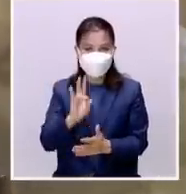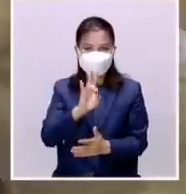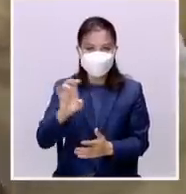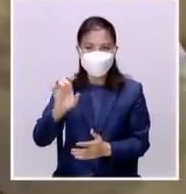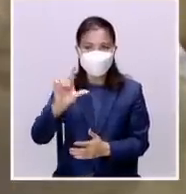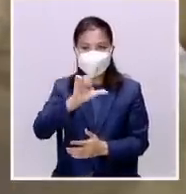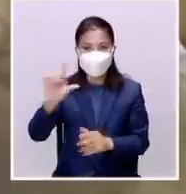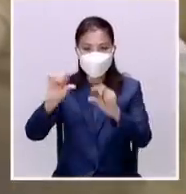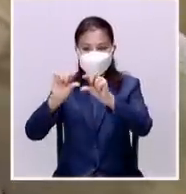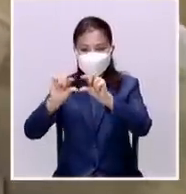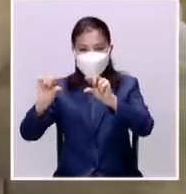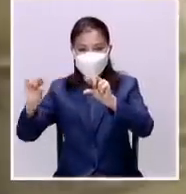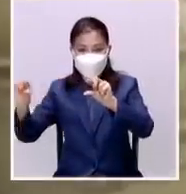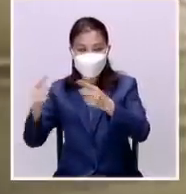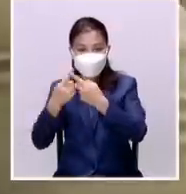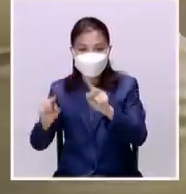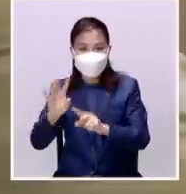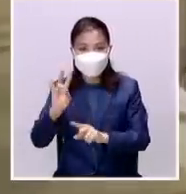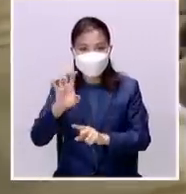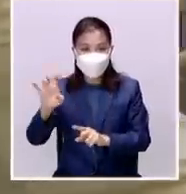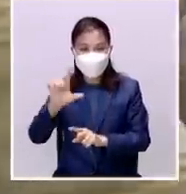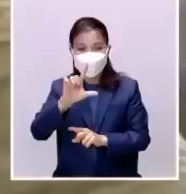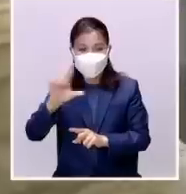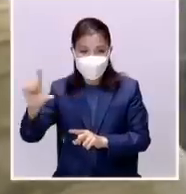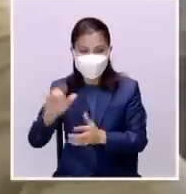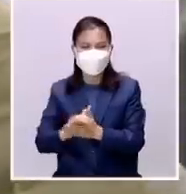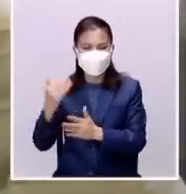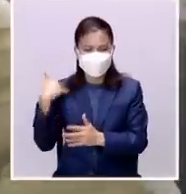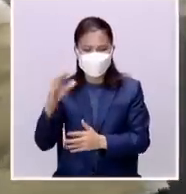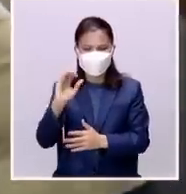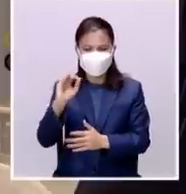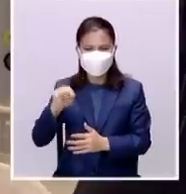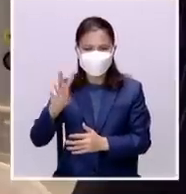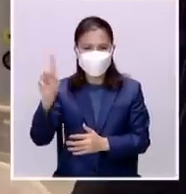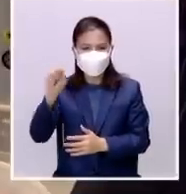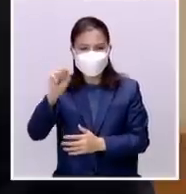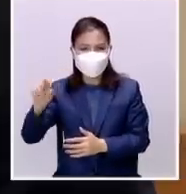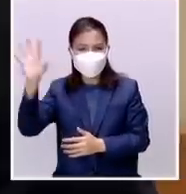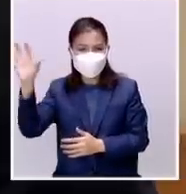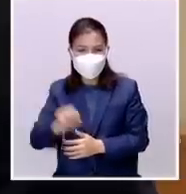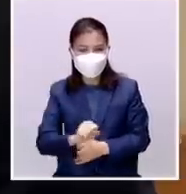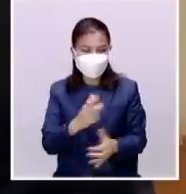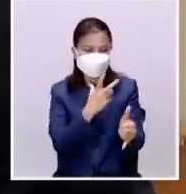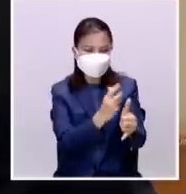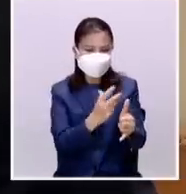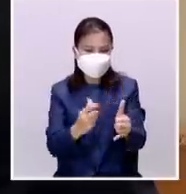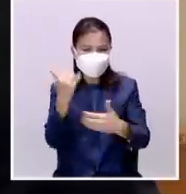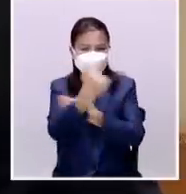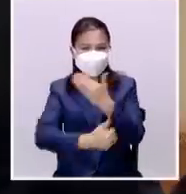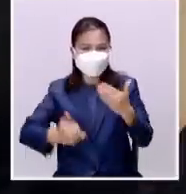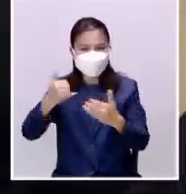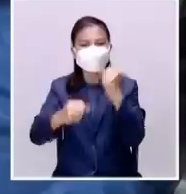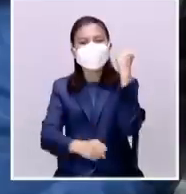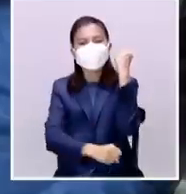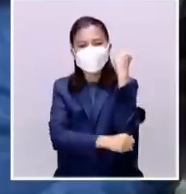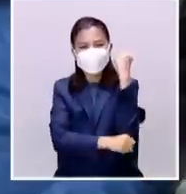โดสแต่ว่าใน700ล้านโดสนี้มีแค่ 0.2% เท่านั้นค่ะที่นำไปฉีดให้ชาติที่มีรายได้ต่ำชาติด้อยพัฒน